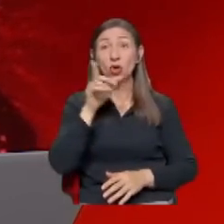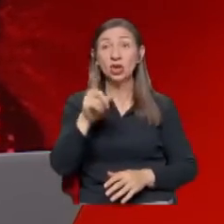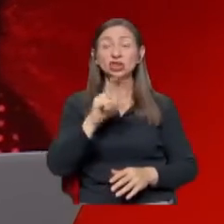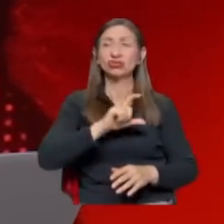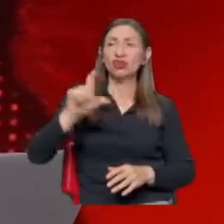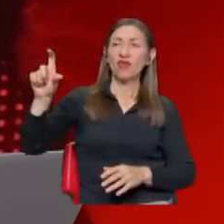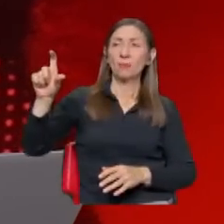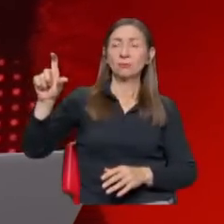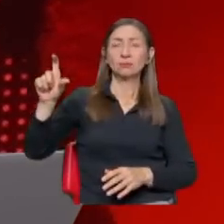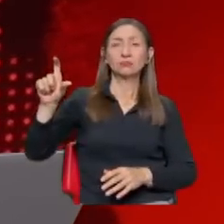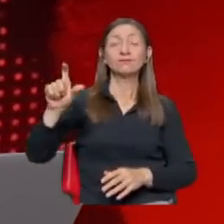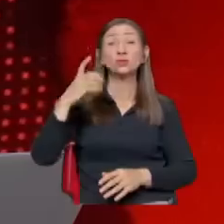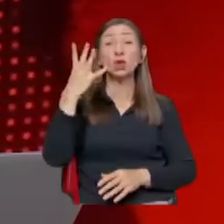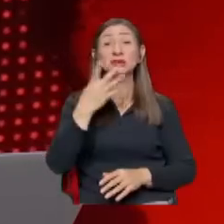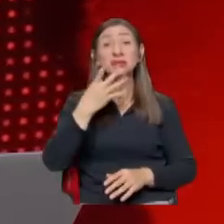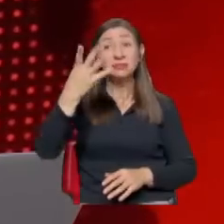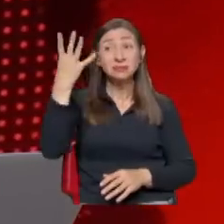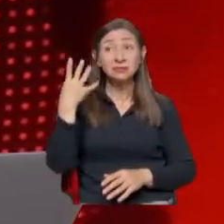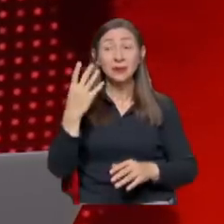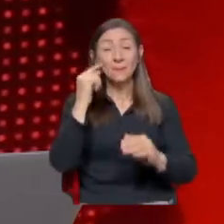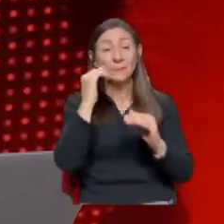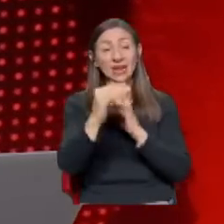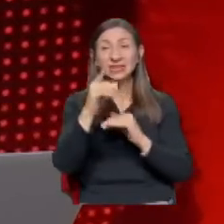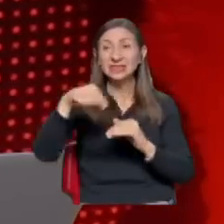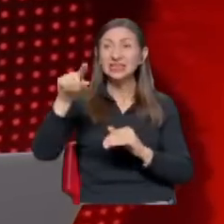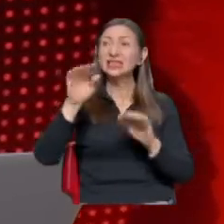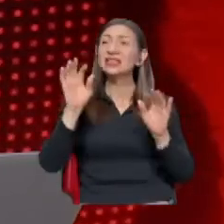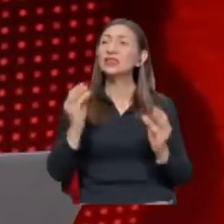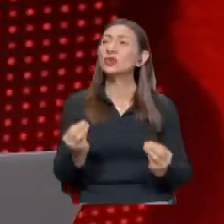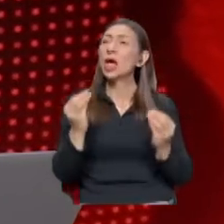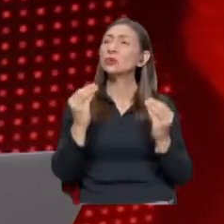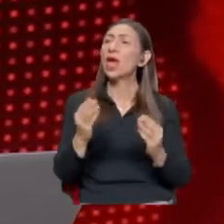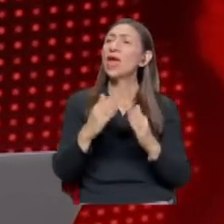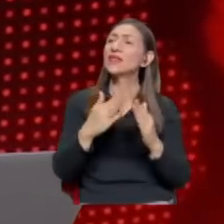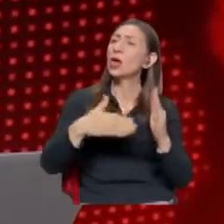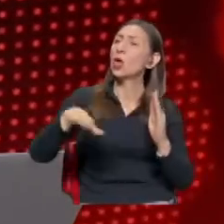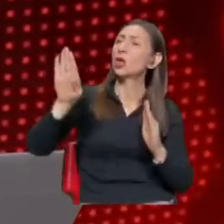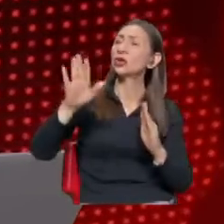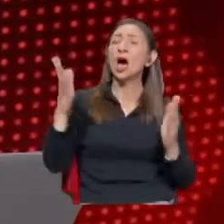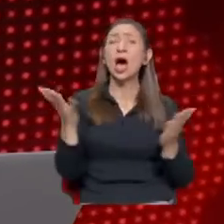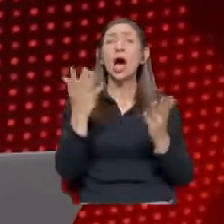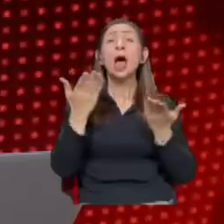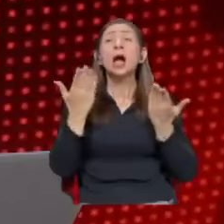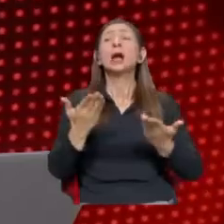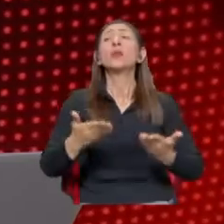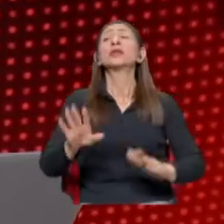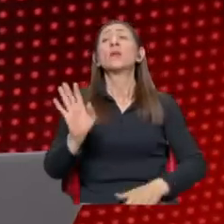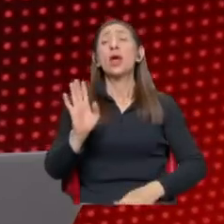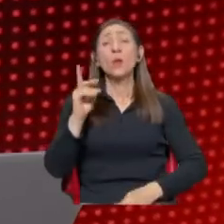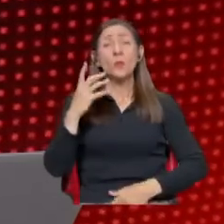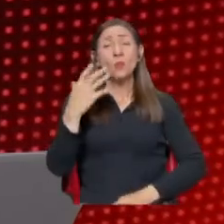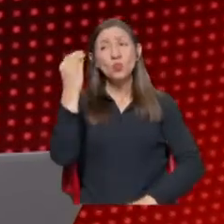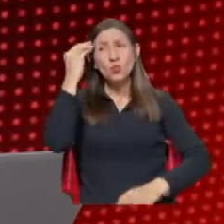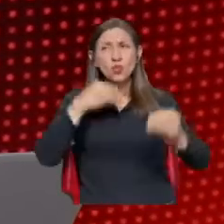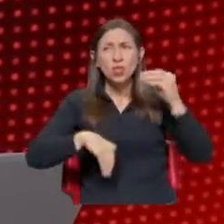İmamoğlu yanıt verdi. 4 yıl önce millet sizi tıpış tıpış evine yolladı, hala sindiremiyorlar,